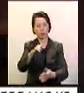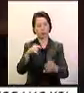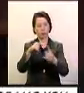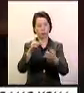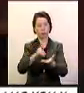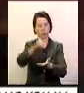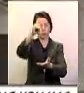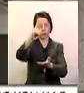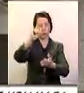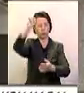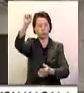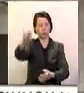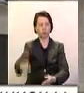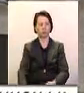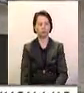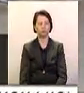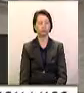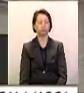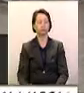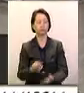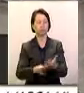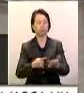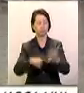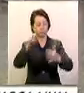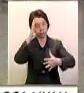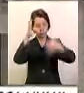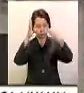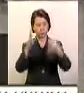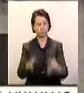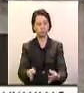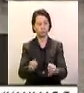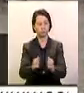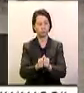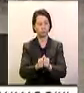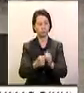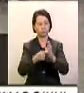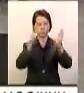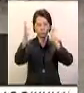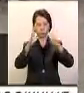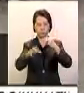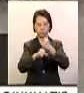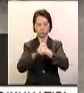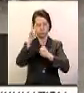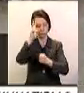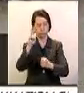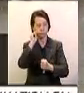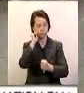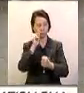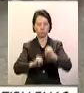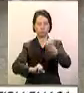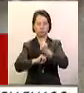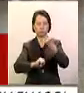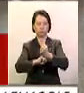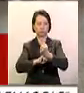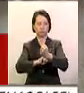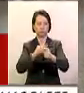Merdeka. Walau apapun keputusan yang telah dicatatkan oleh Harimau Melaya di Vietnam, sokongan